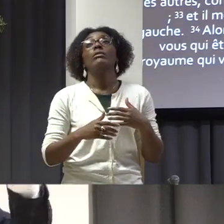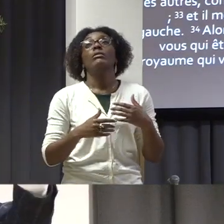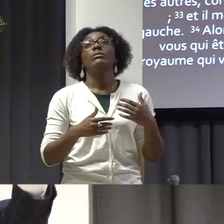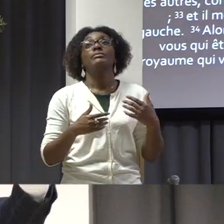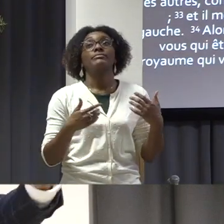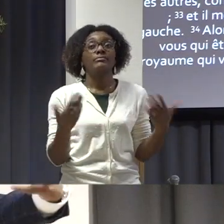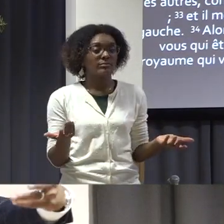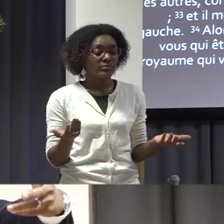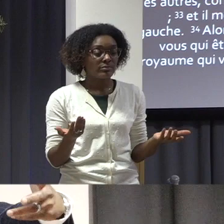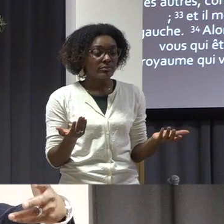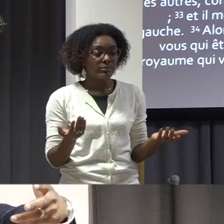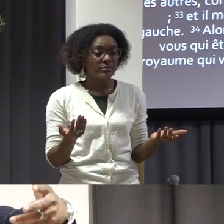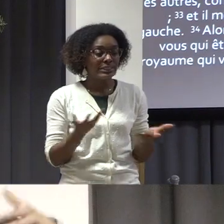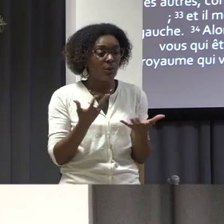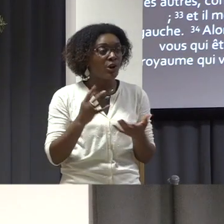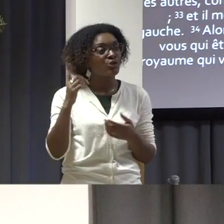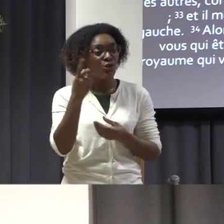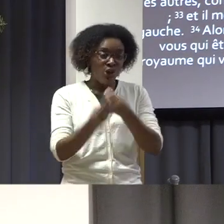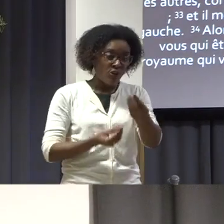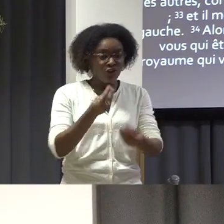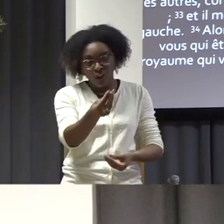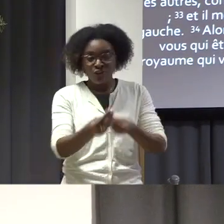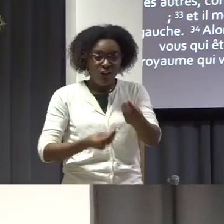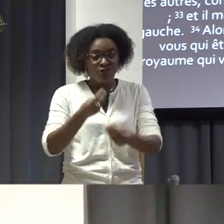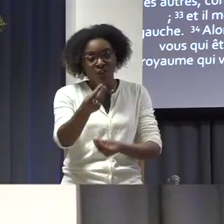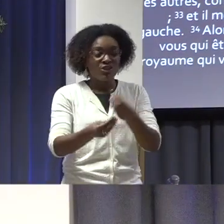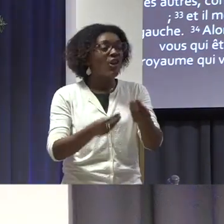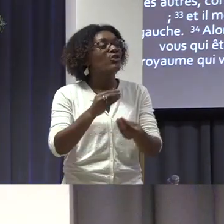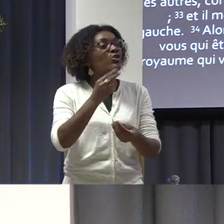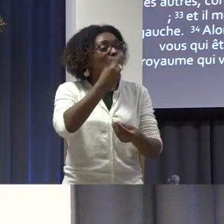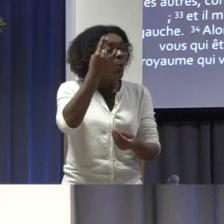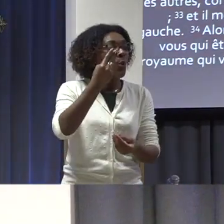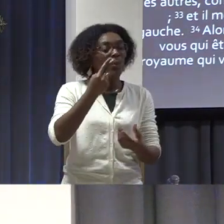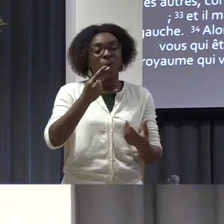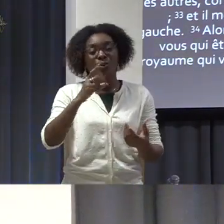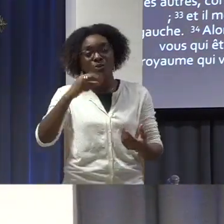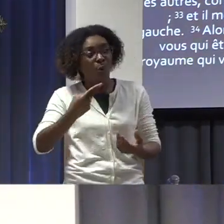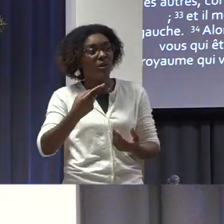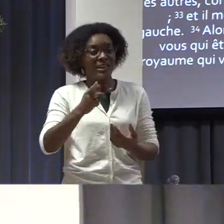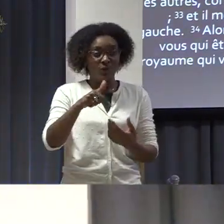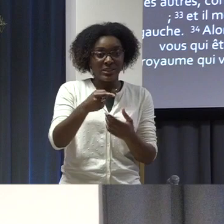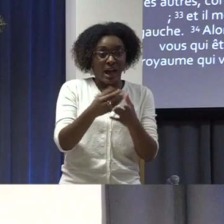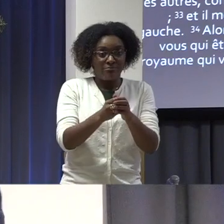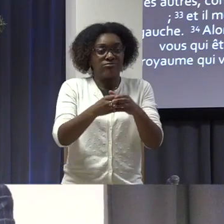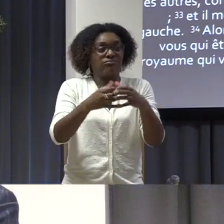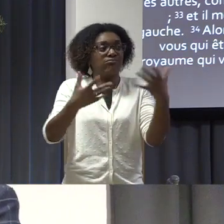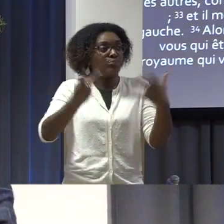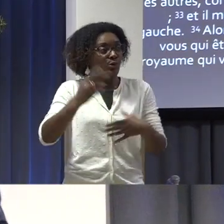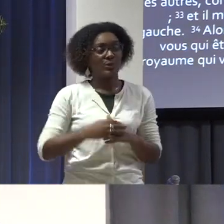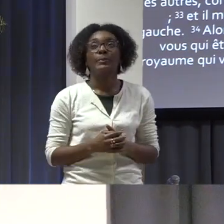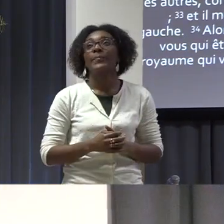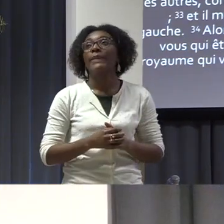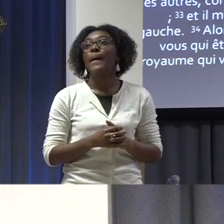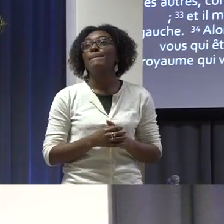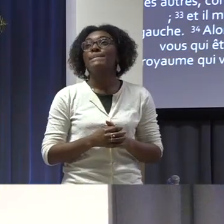les talents qui devait être fructifié est un peu plus bas nous avons cette conclusion où le seigneur dit lorsque le fils de l'homme viendra dans